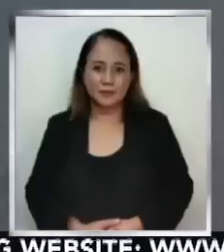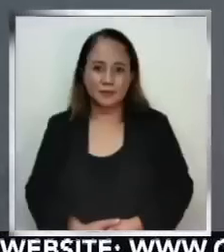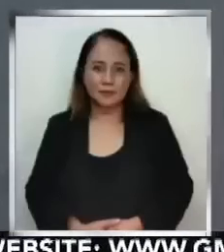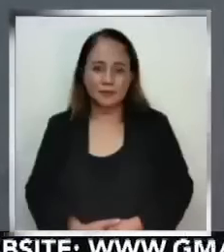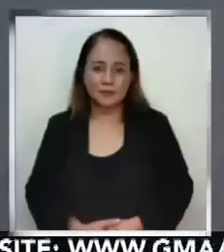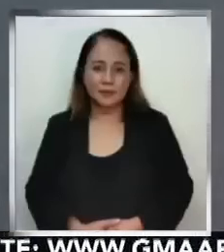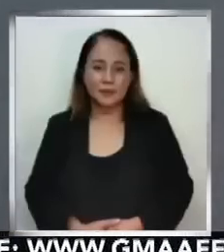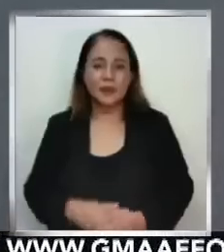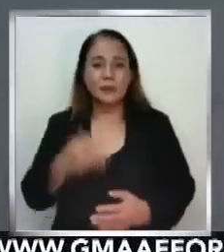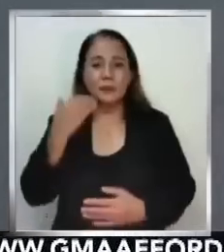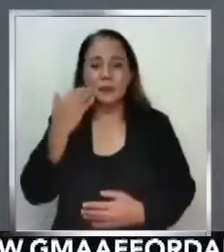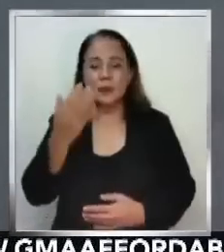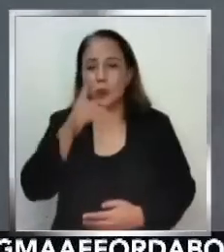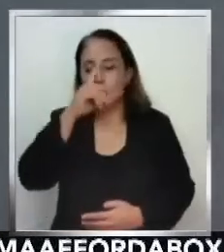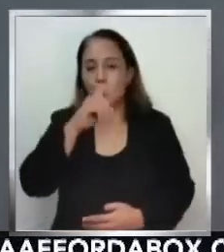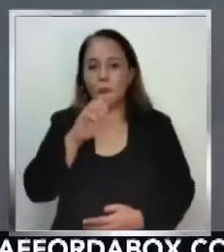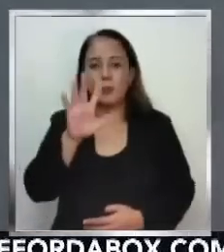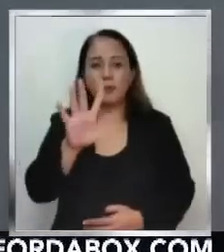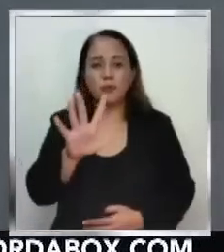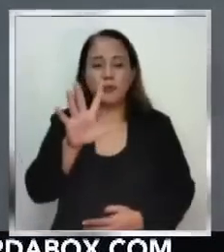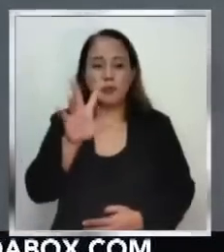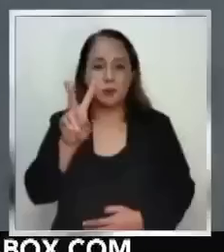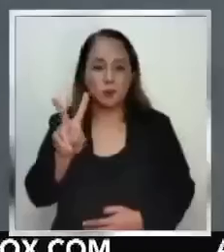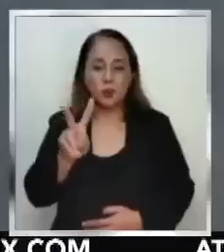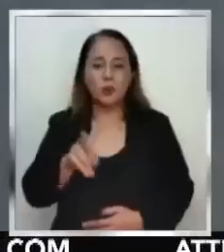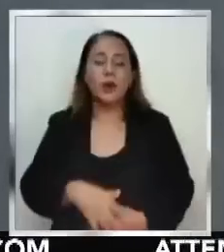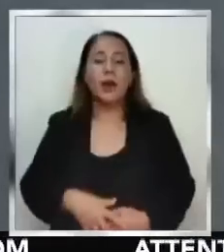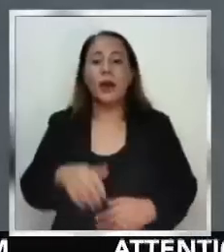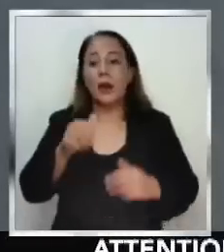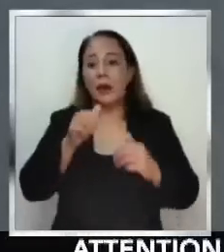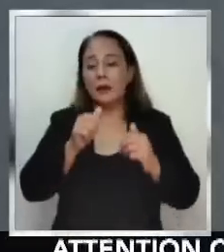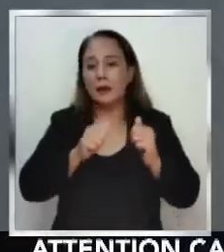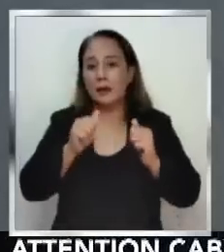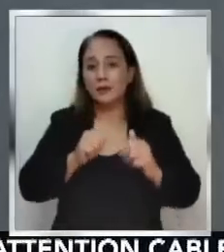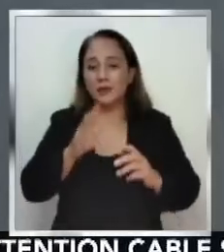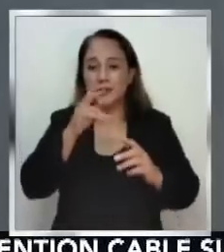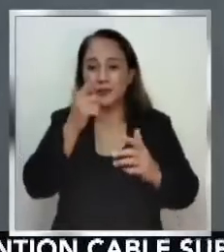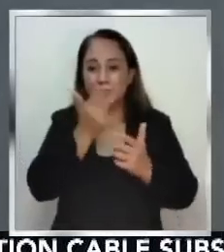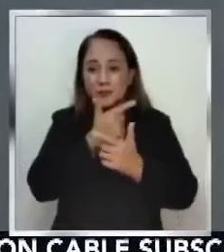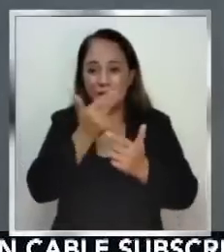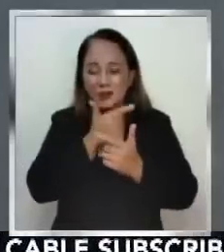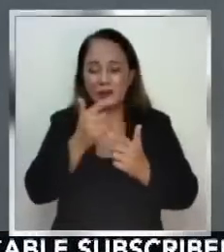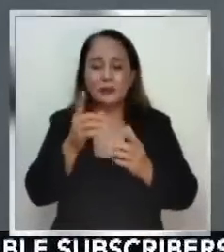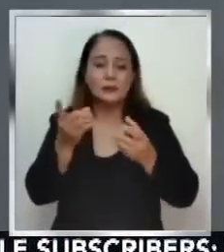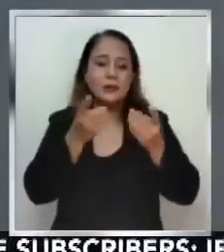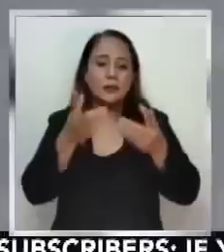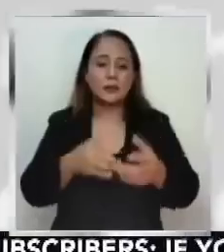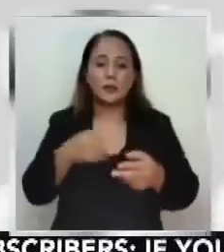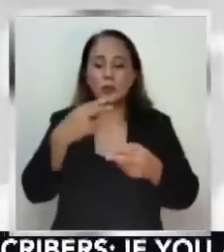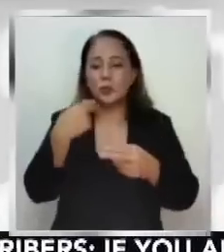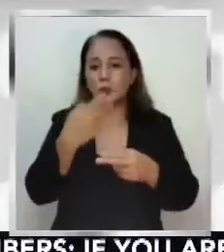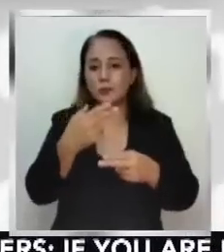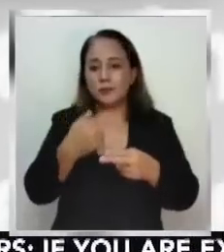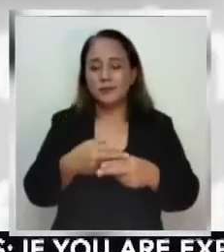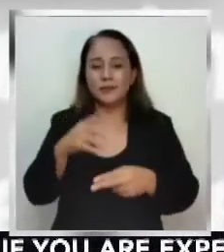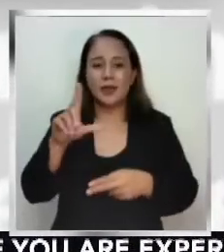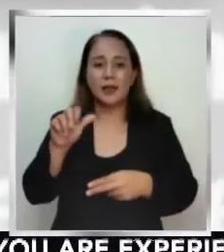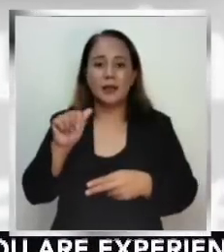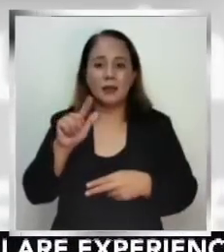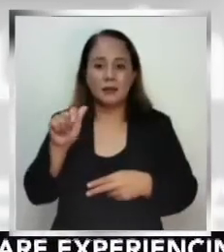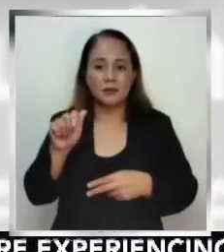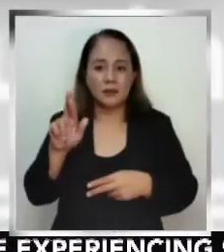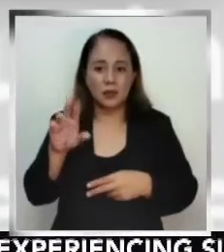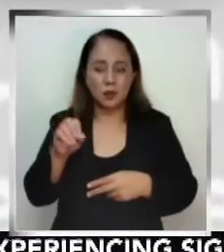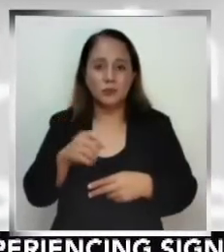Pumanaw na po sa edad na 52 ang batikang komedyante, aktor at direktor na si Philip Lazaro. Ayon sa pamangkin ni